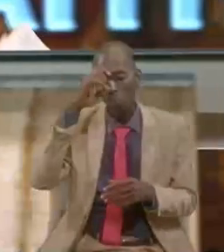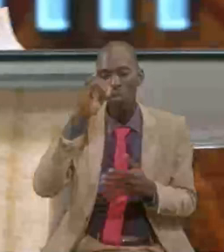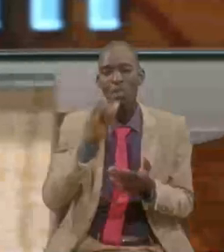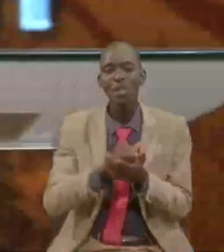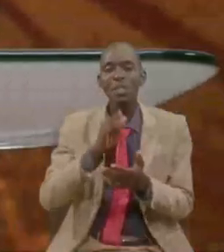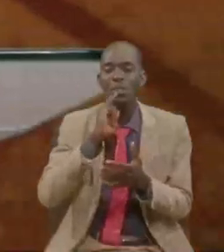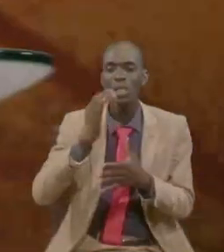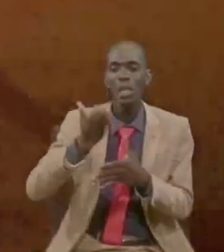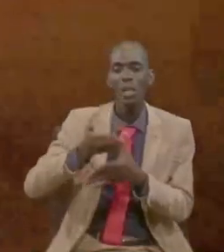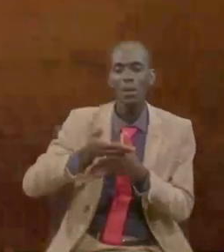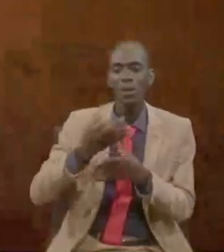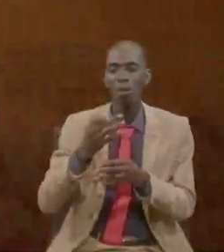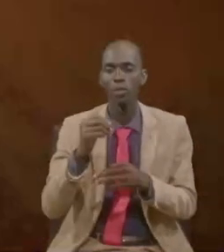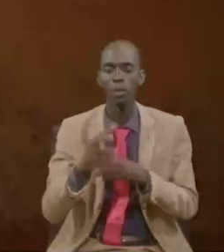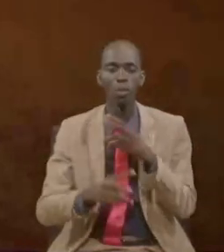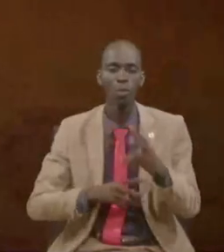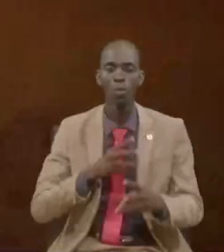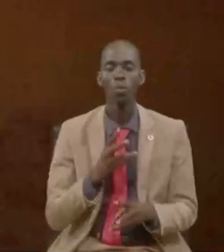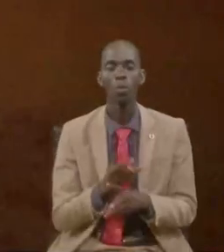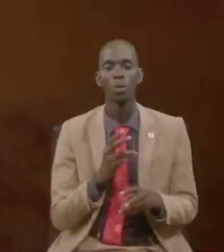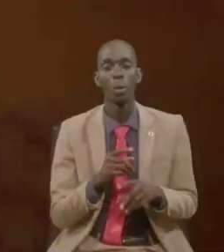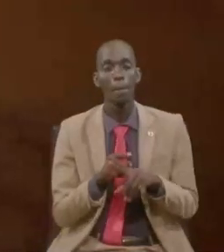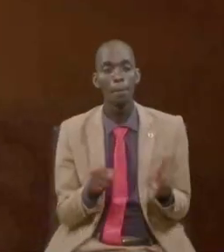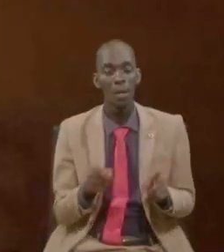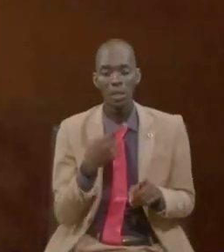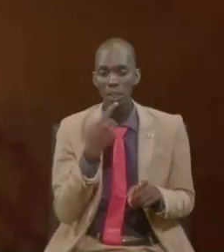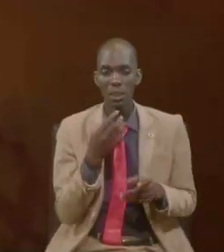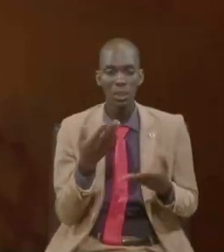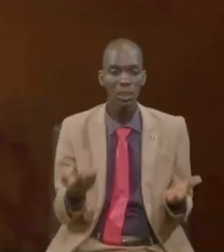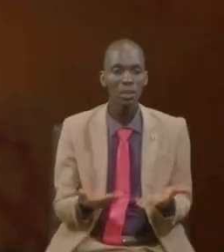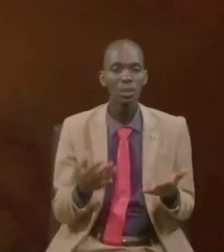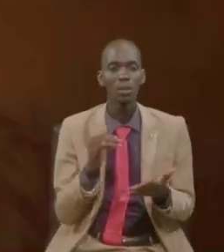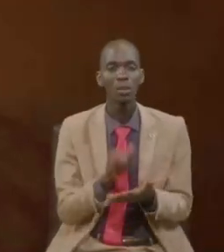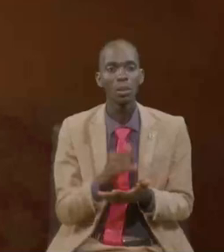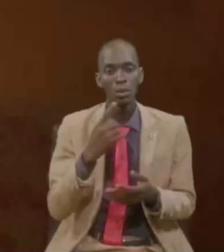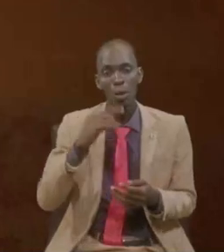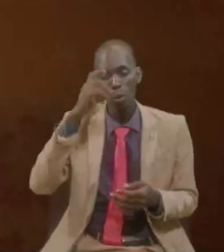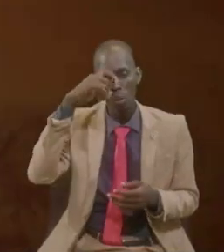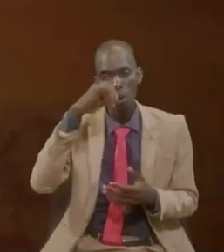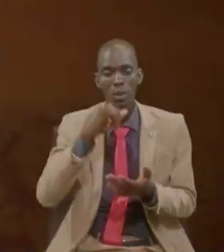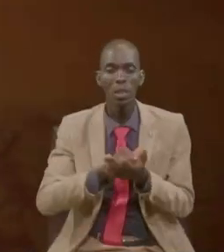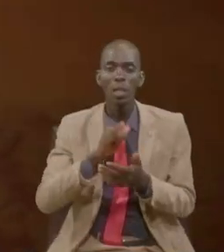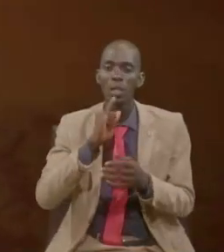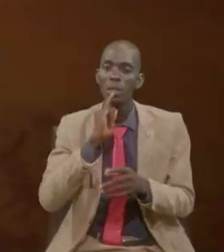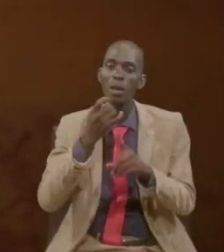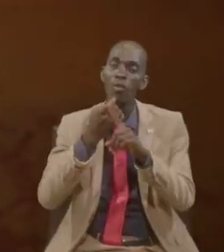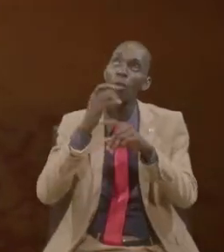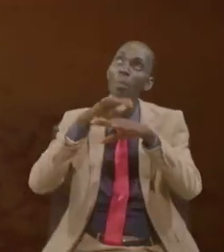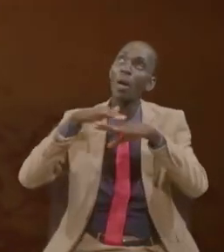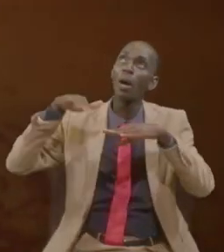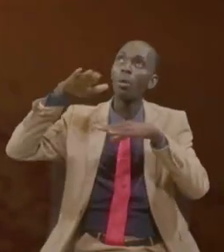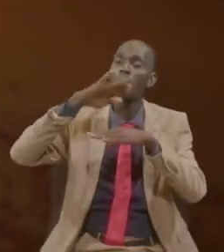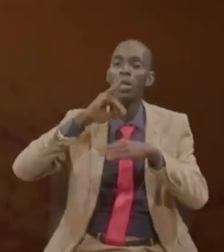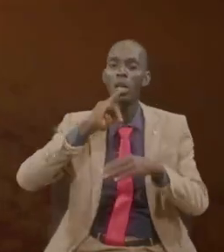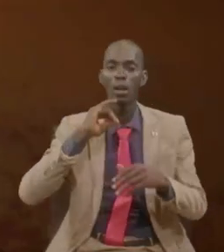haut, c'est la psychologie du monde, la philosophie du monde. Mais la sagesse d'en haut